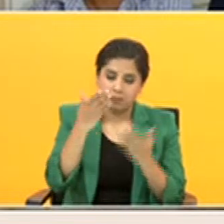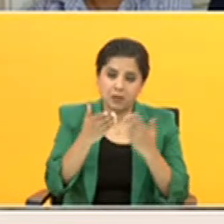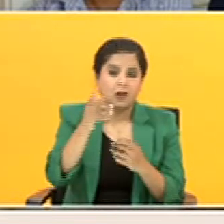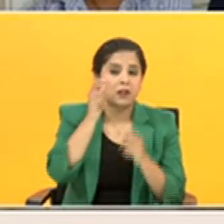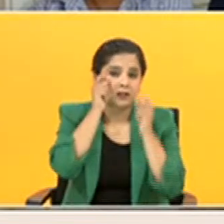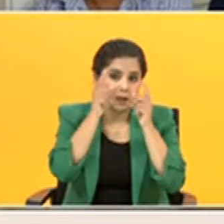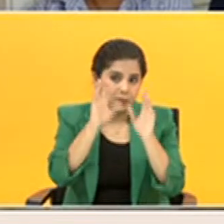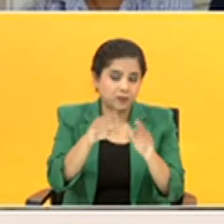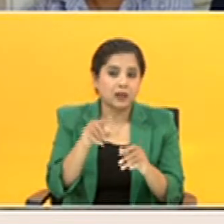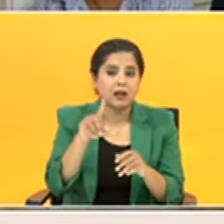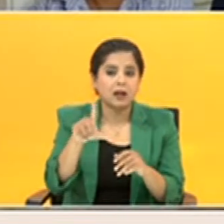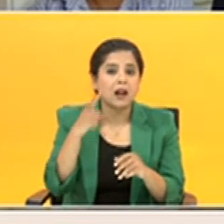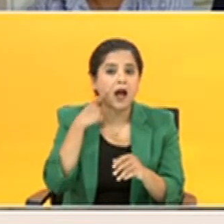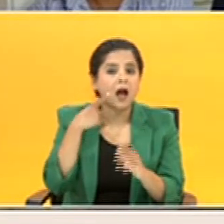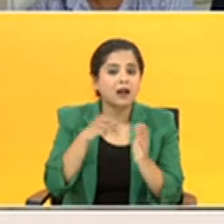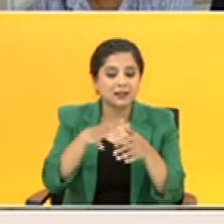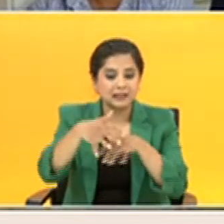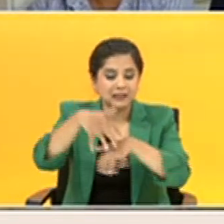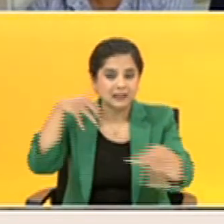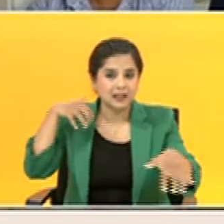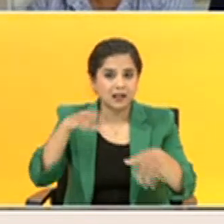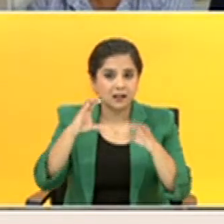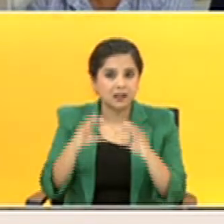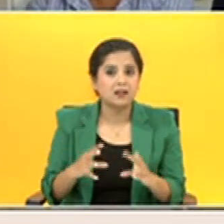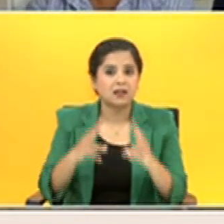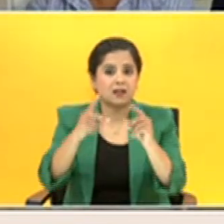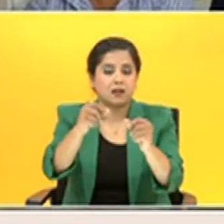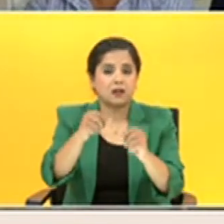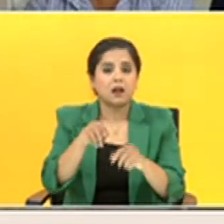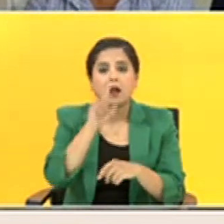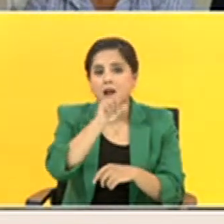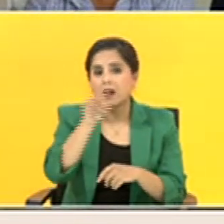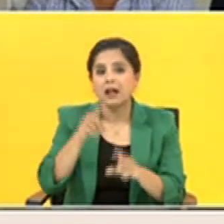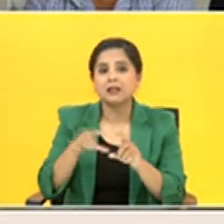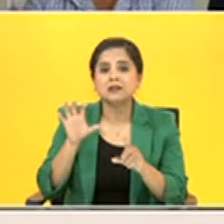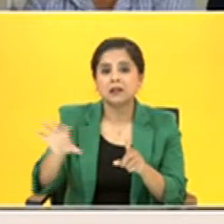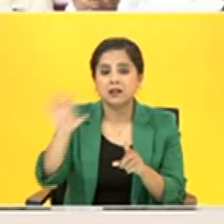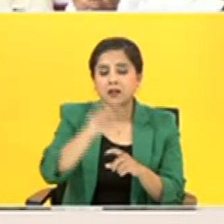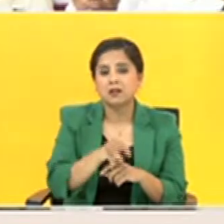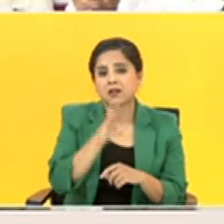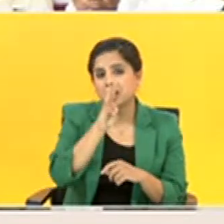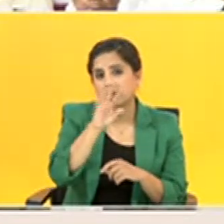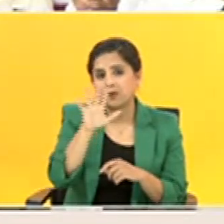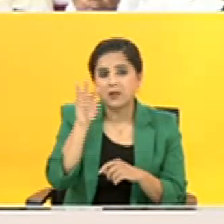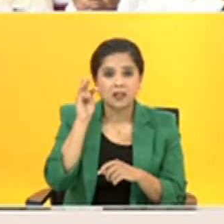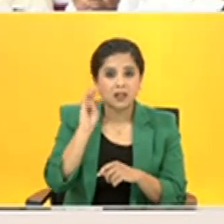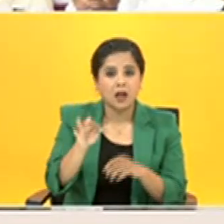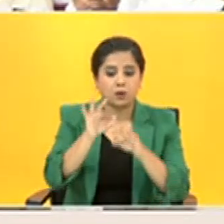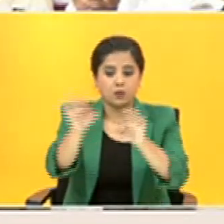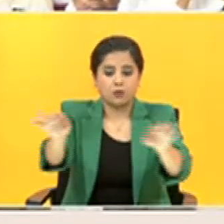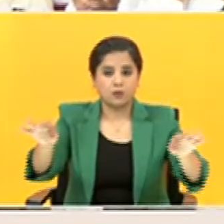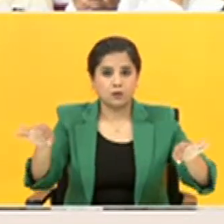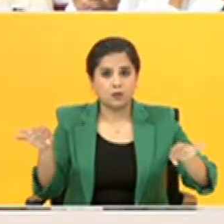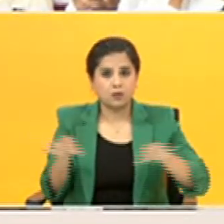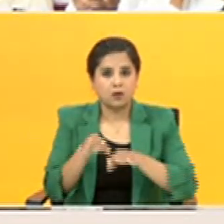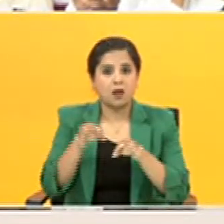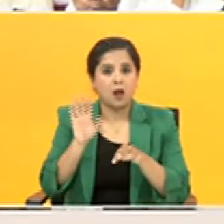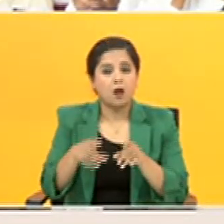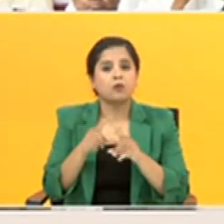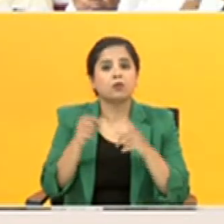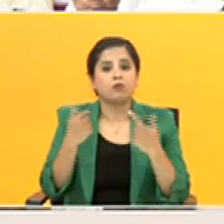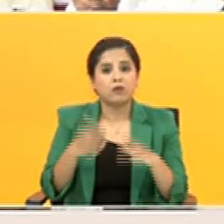कि लायन सेंसस 11 जिलों में 35,000 वर्ग किलोमीटर के दायरे में की गई